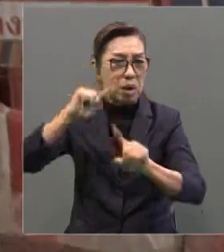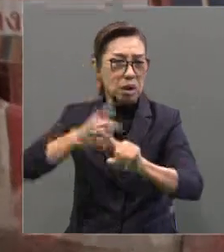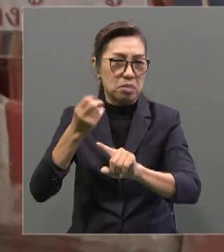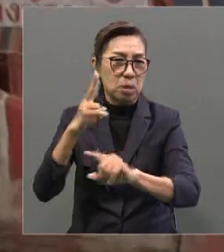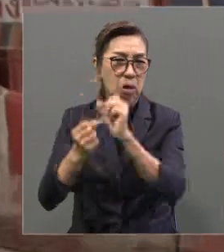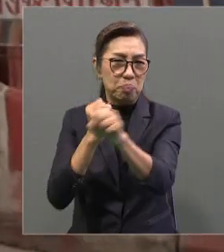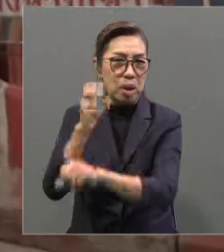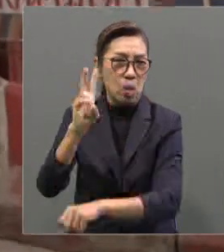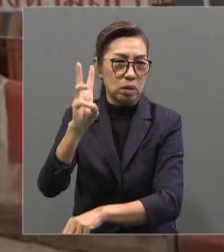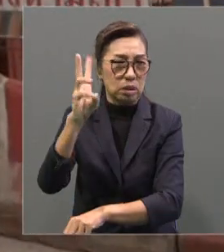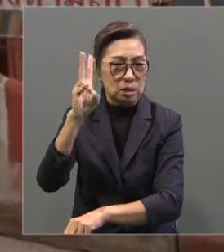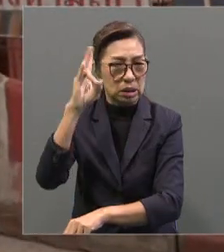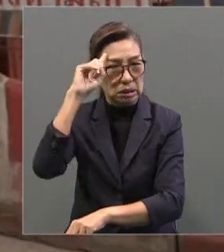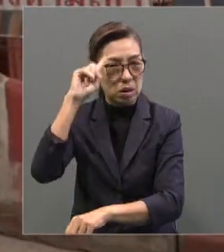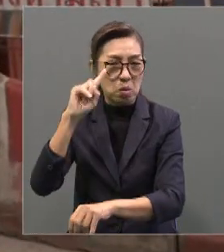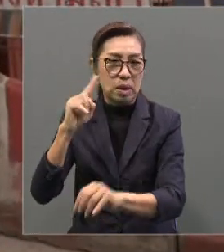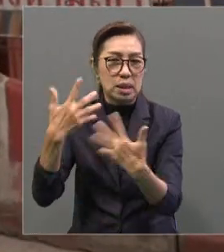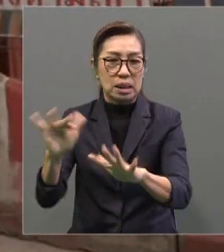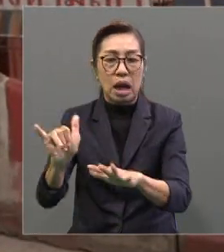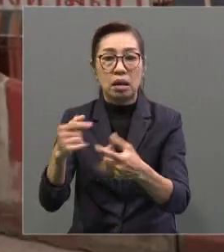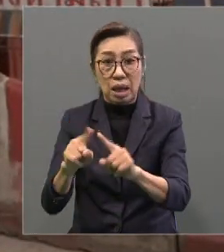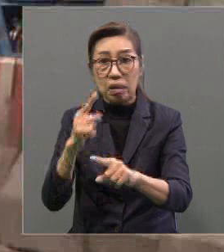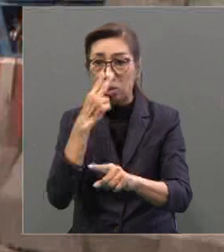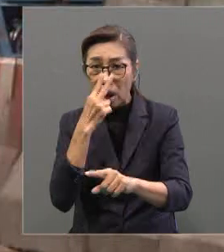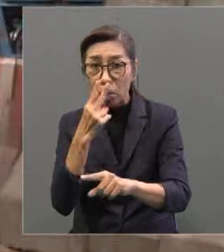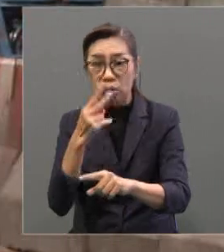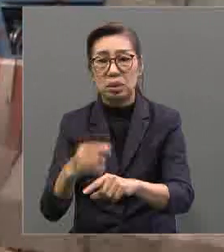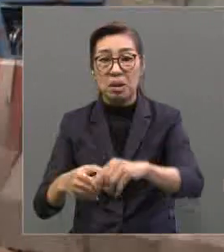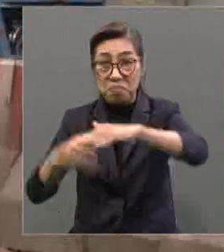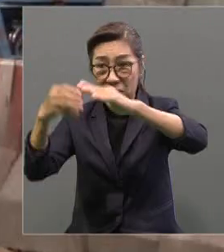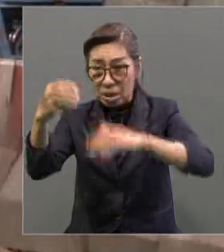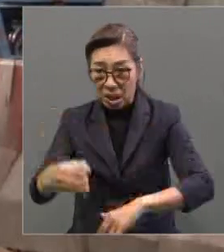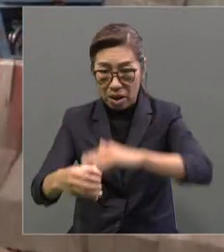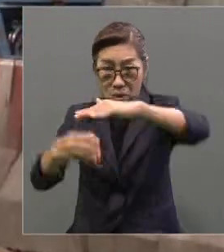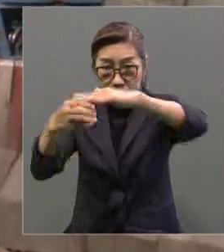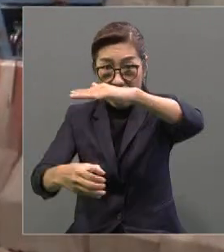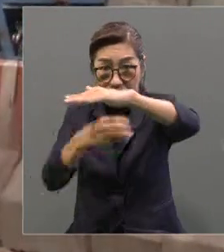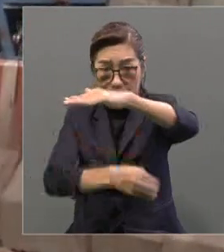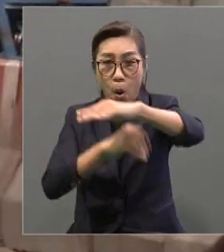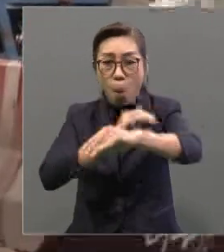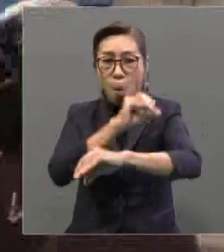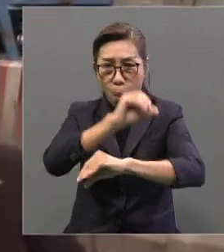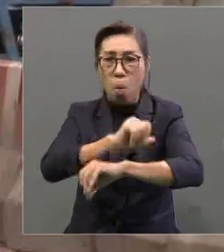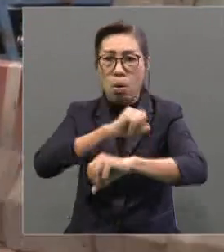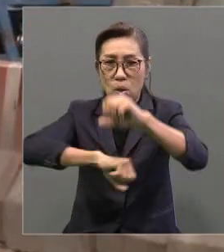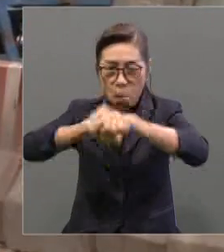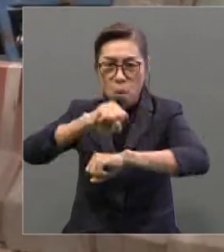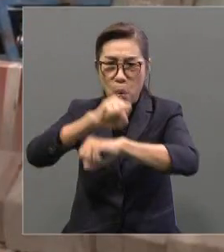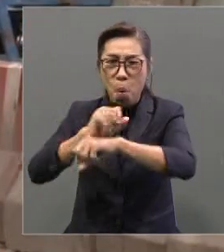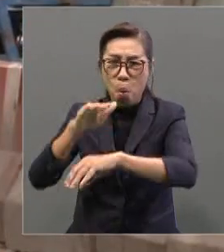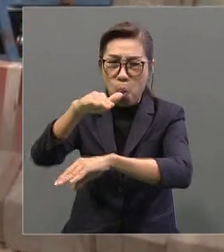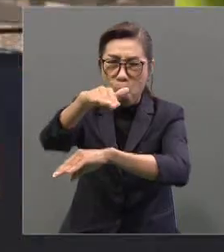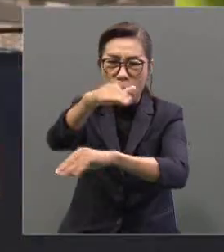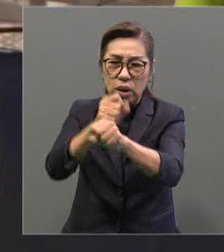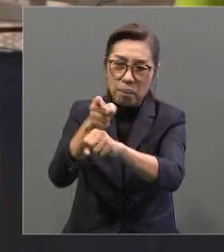นกัน คือดูจากสภาพถ้ามันไม่ถล่มลงมาจริงๆแล้วมันยังอยู่ในขั้นตอนการก่อสร้างเพราะฉะนั้นเราเห็นแล้วแหละว่าสิงหาคมยังไงก็แล้วแต่ไม่น่าจะเสร็จเขาก็เลย